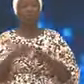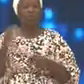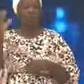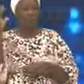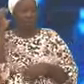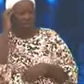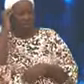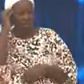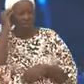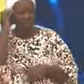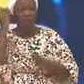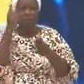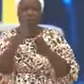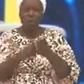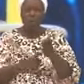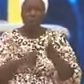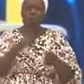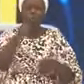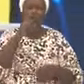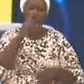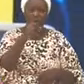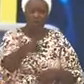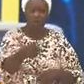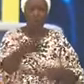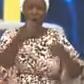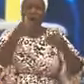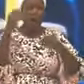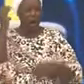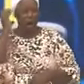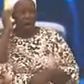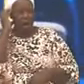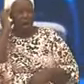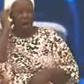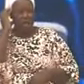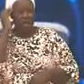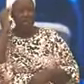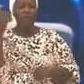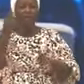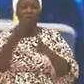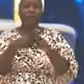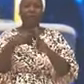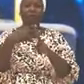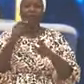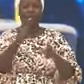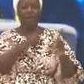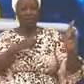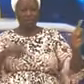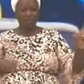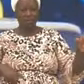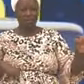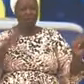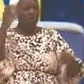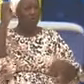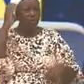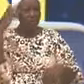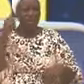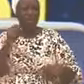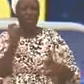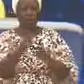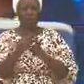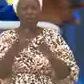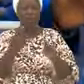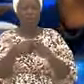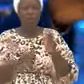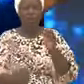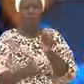écouter la parole de trop écouter la parole du très haut